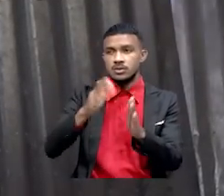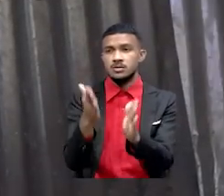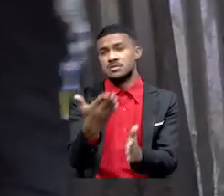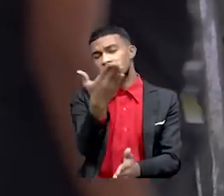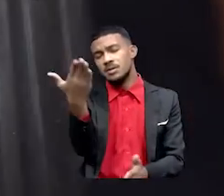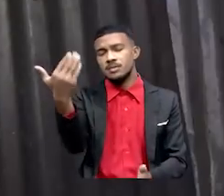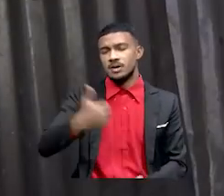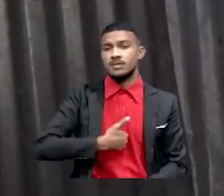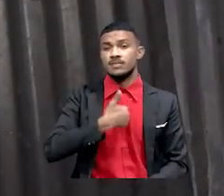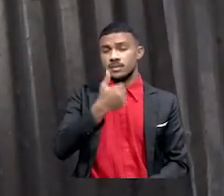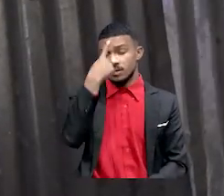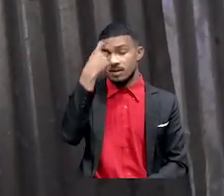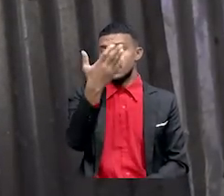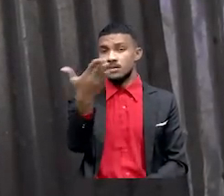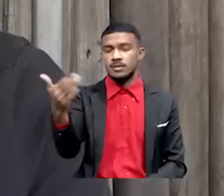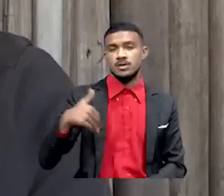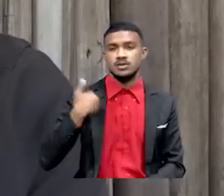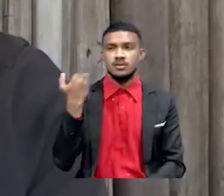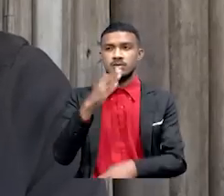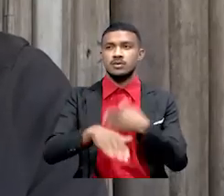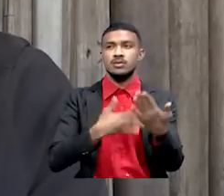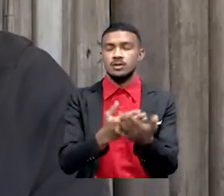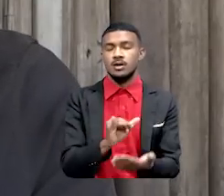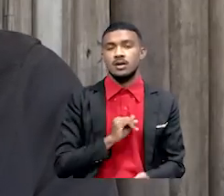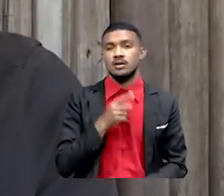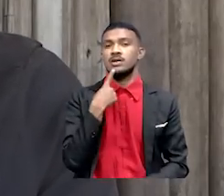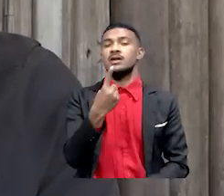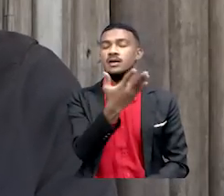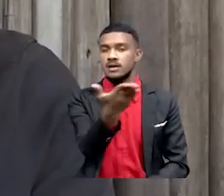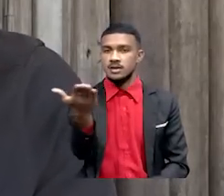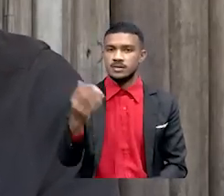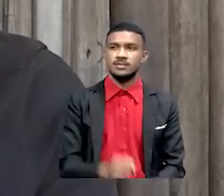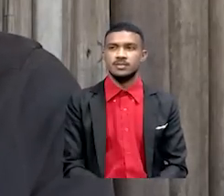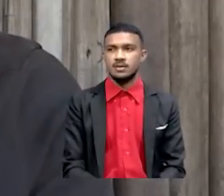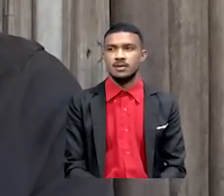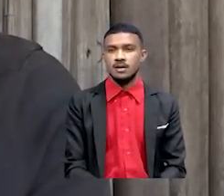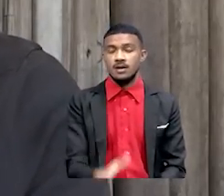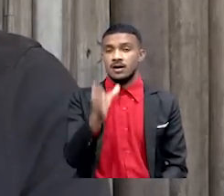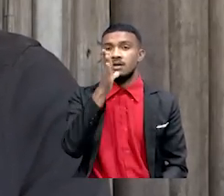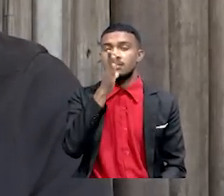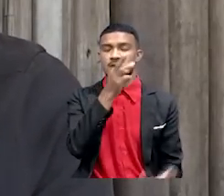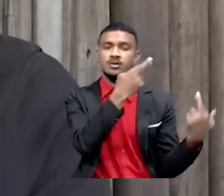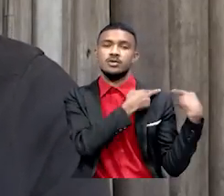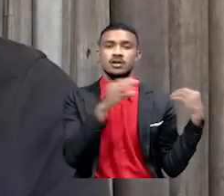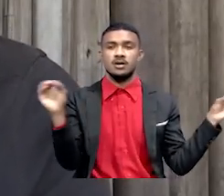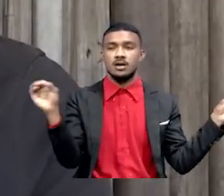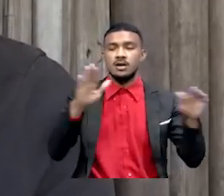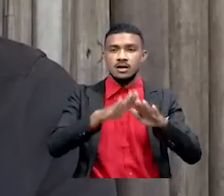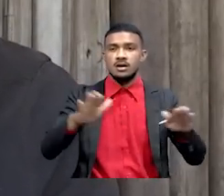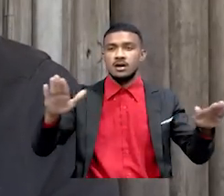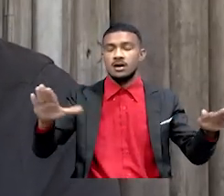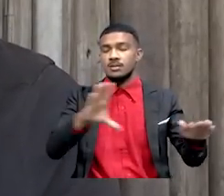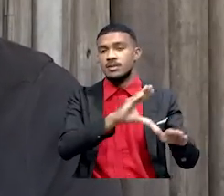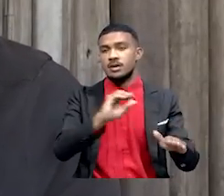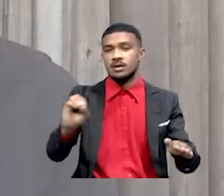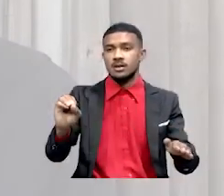rasik buka tambah, ini magora jawabin notuana. Awat teteh hanesane, ini teteh hanesane, inan tangguh jawab lah ya, nabar kasai lepuan hanesane, inan